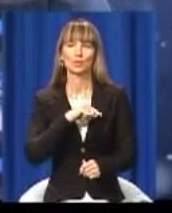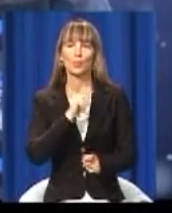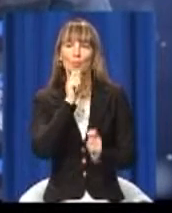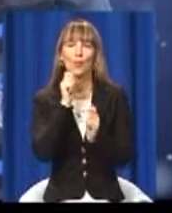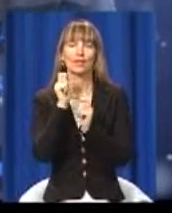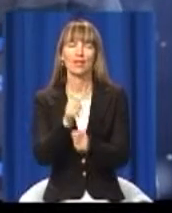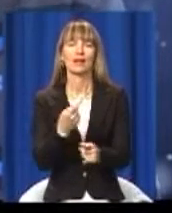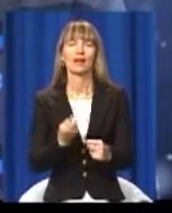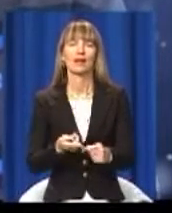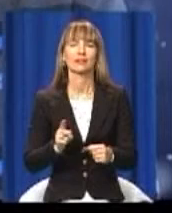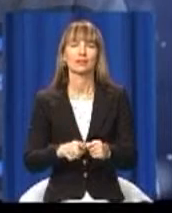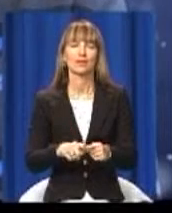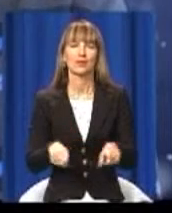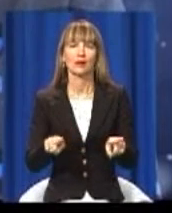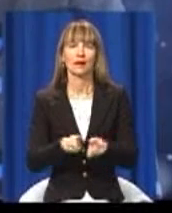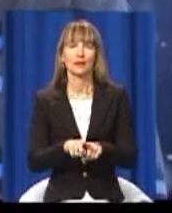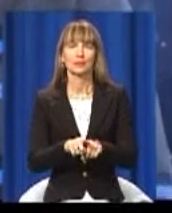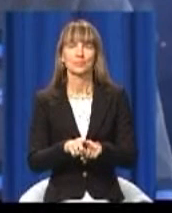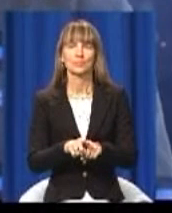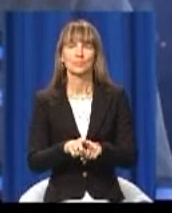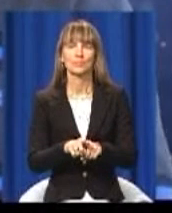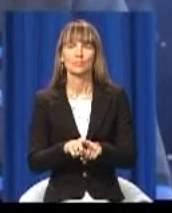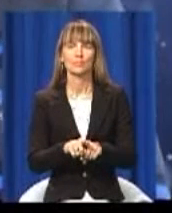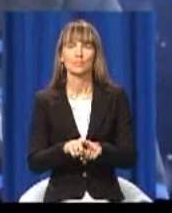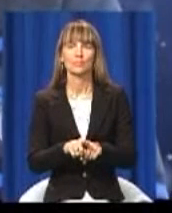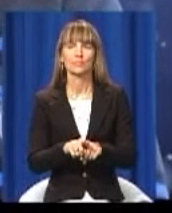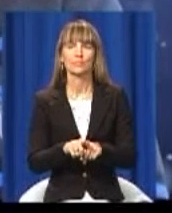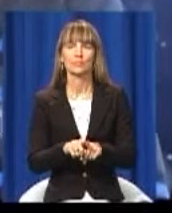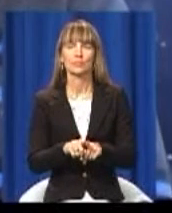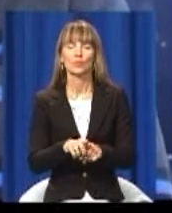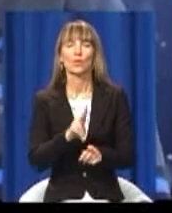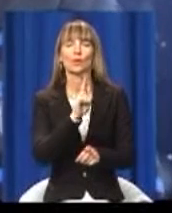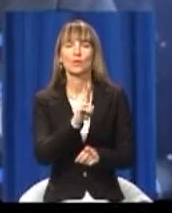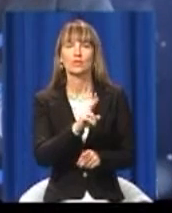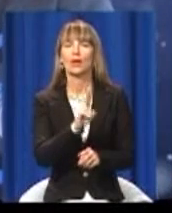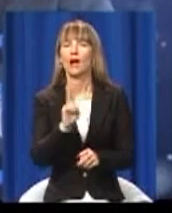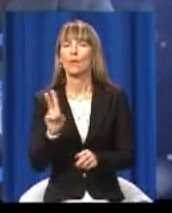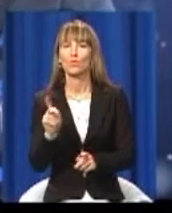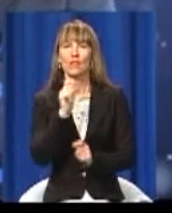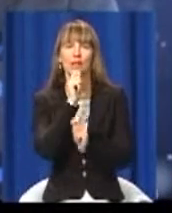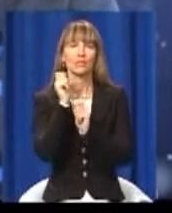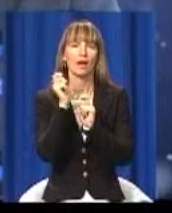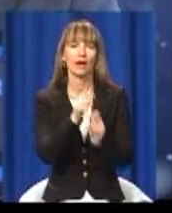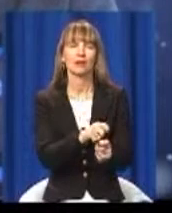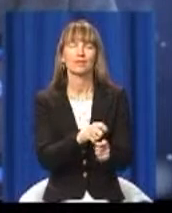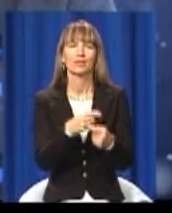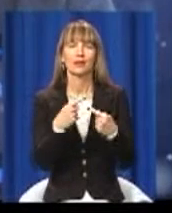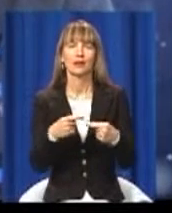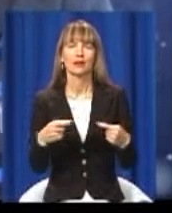– это когда кто-то кому-то дарит всякие